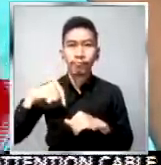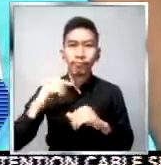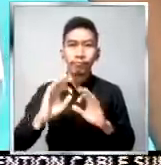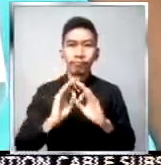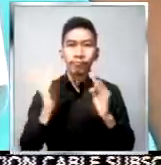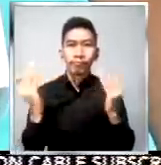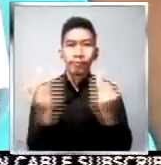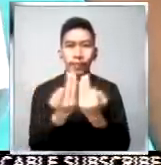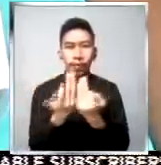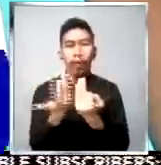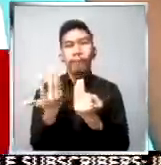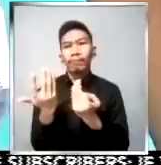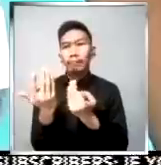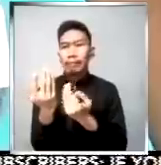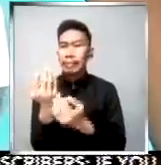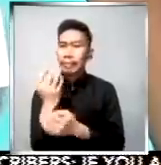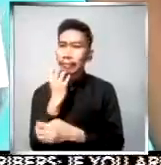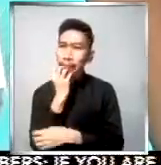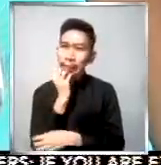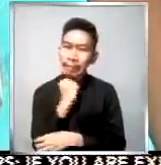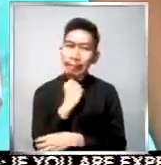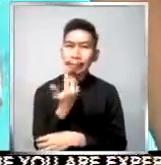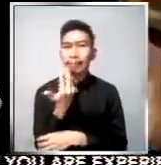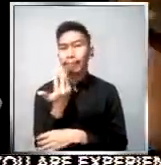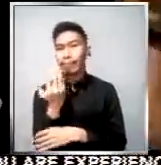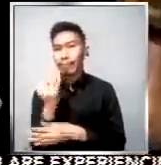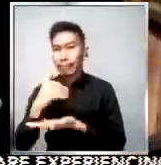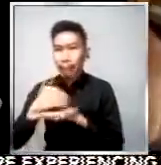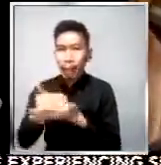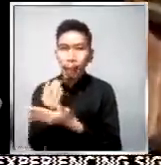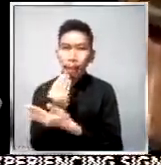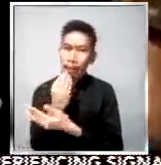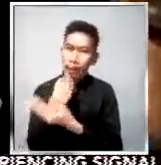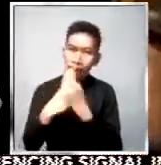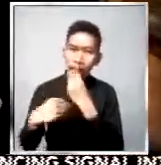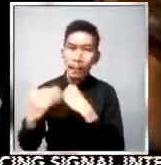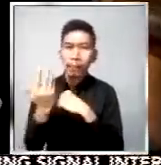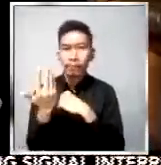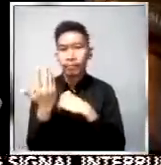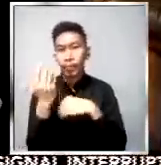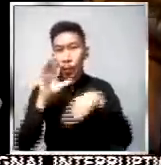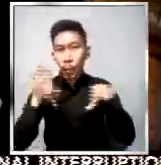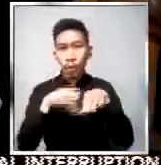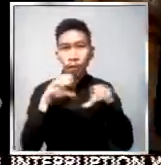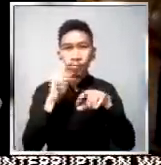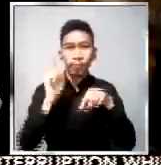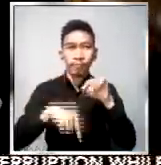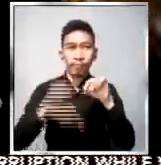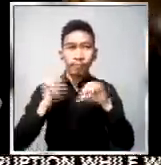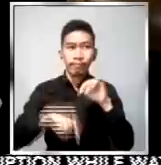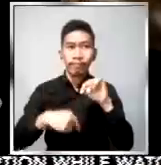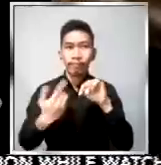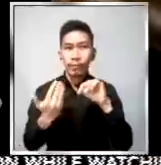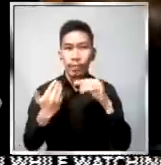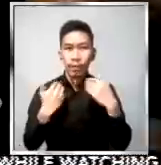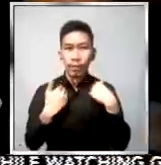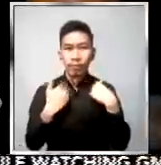kami, kaya hindi kami makatrabaho. Yung asawa ko may sakit pa, baha